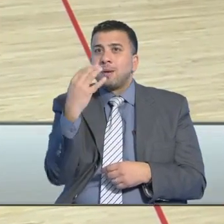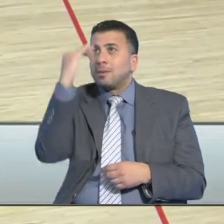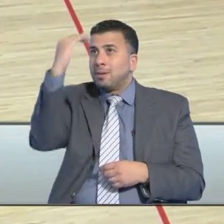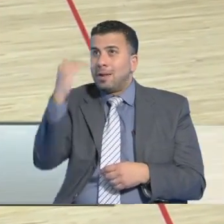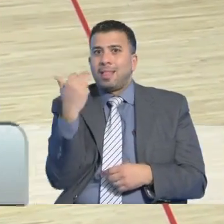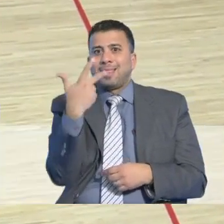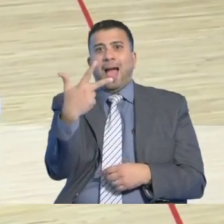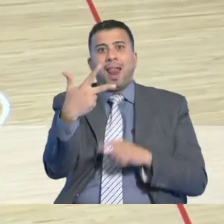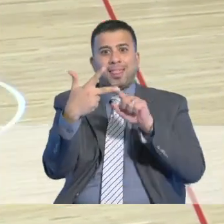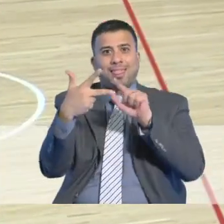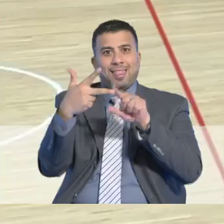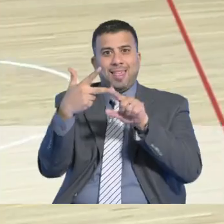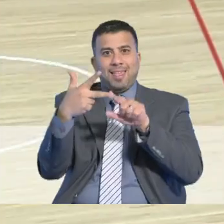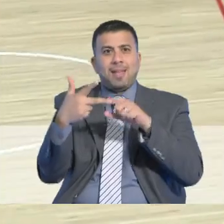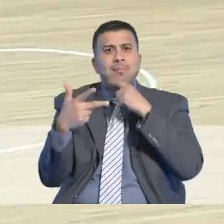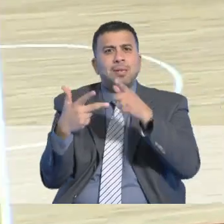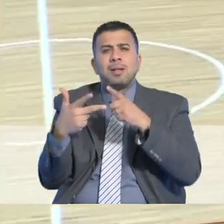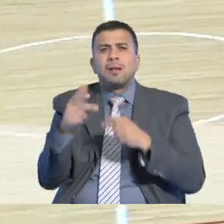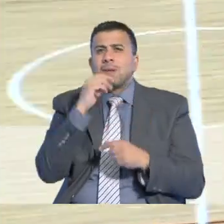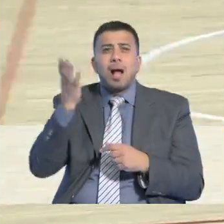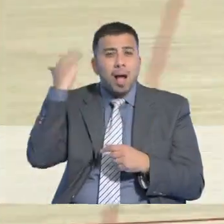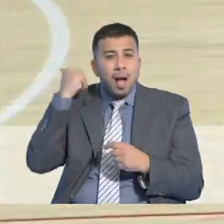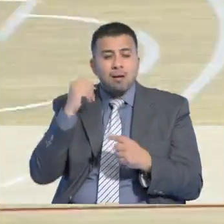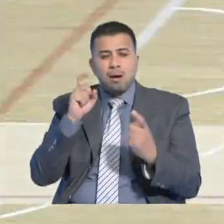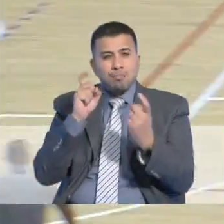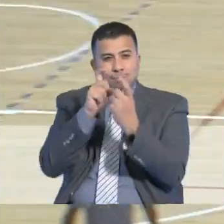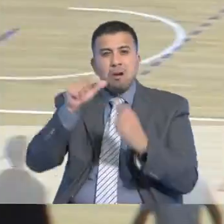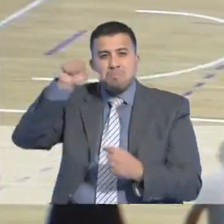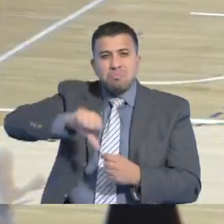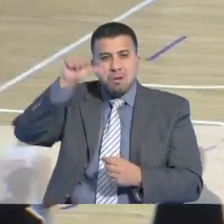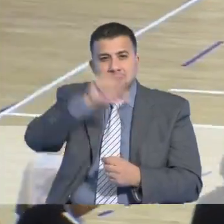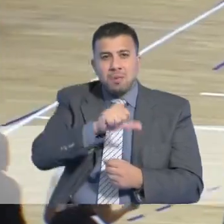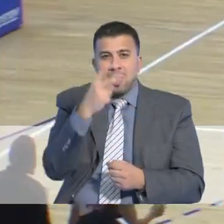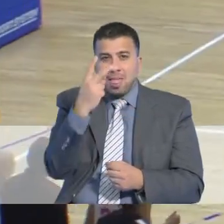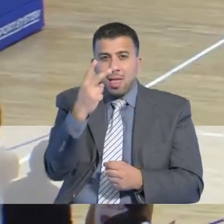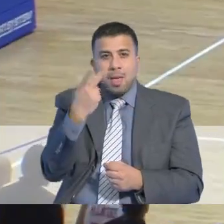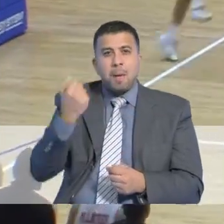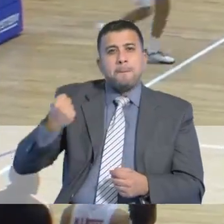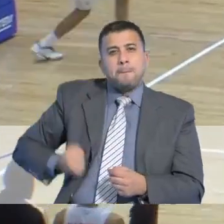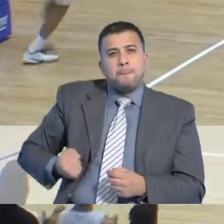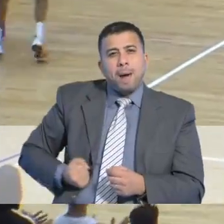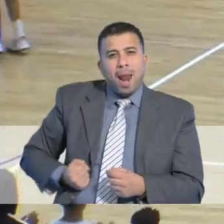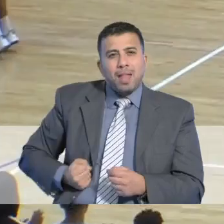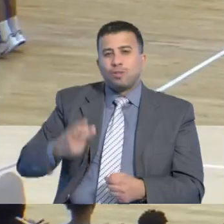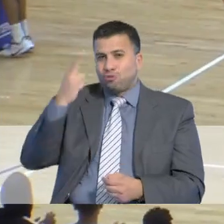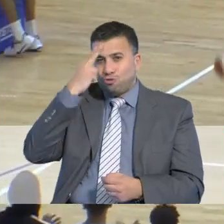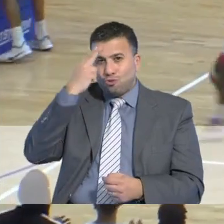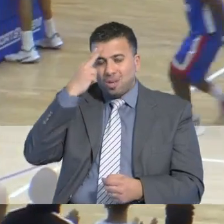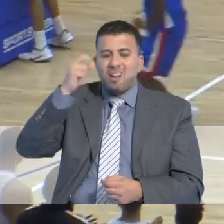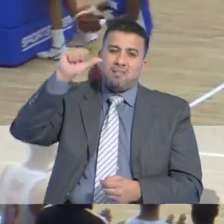مؤقتا. وكان أبيض السلة قد خسر المواجهتين الأولى والثانية أمام كينيا من البحرين